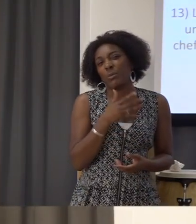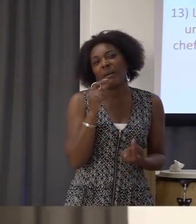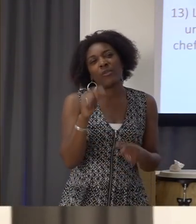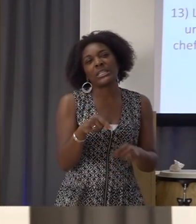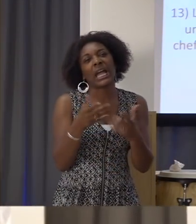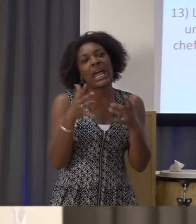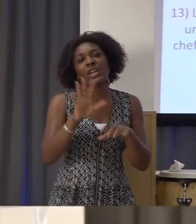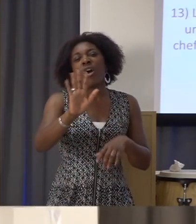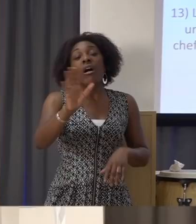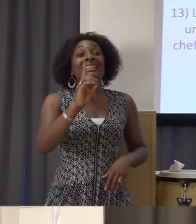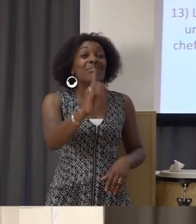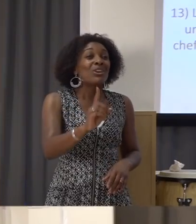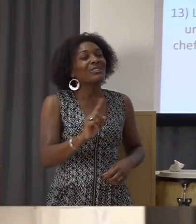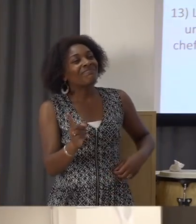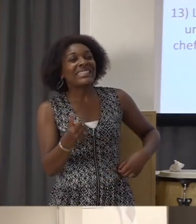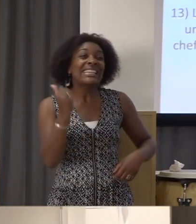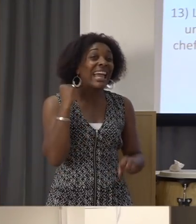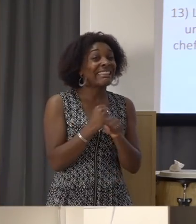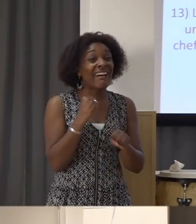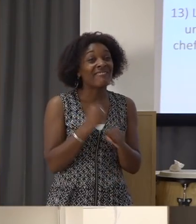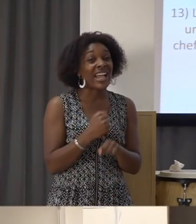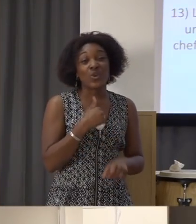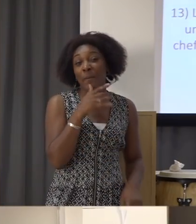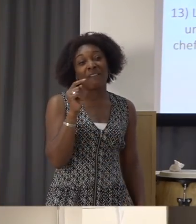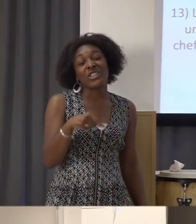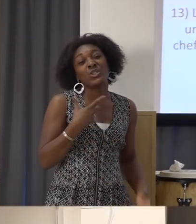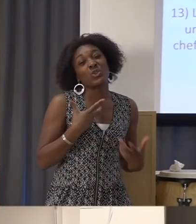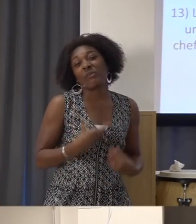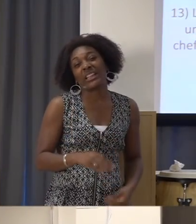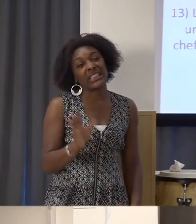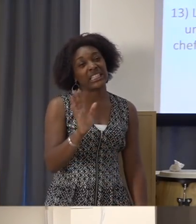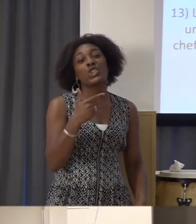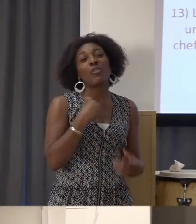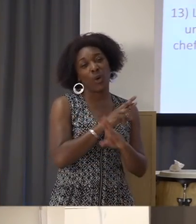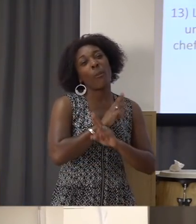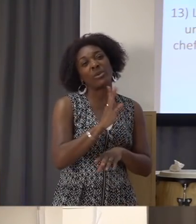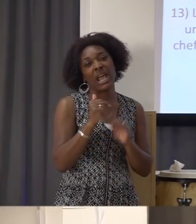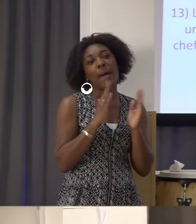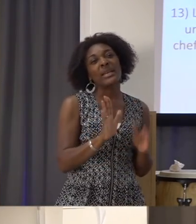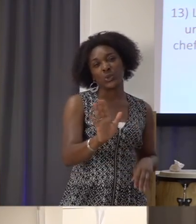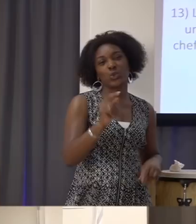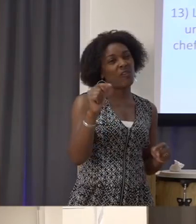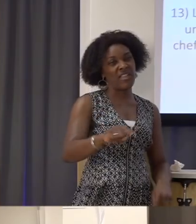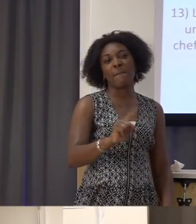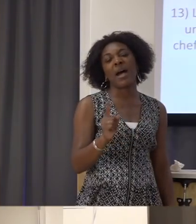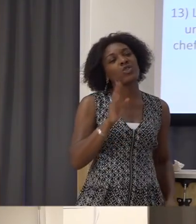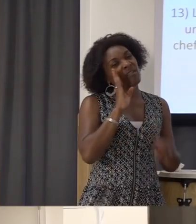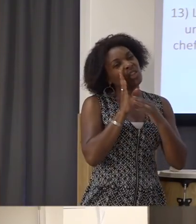aujourd'hui. Oh, dimanche, j'ai travaillé hier et voilà, je ne peux plus. Je vais me reposer à la maison, je vais